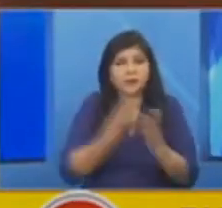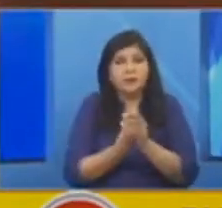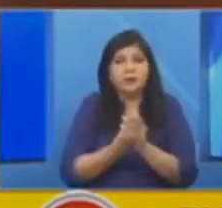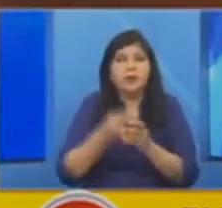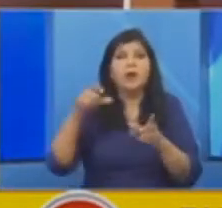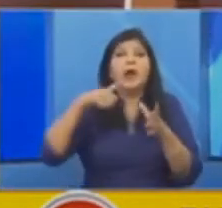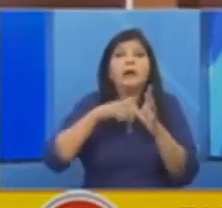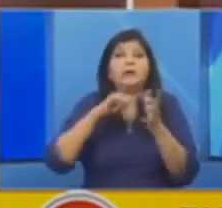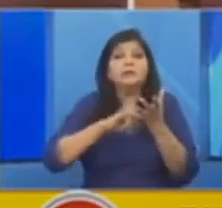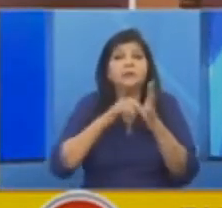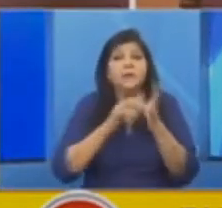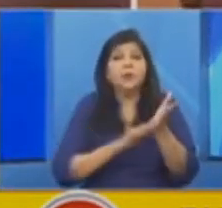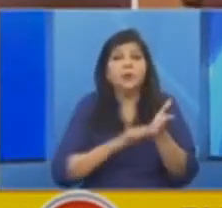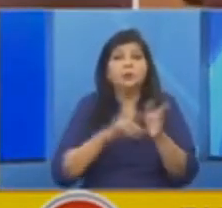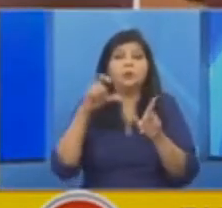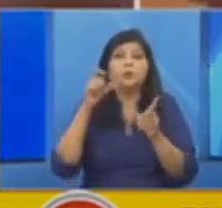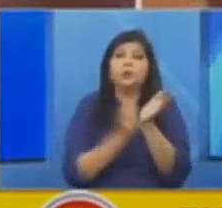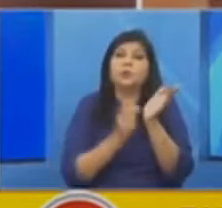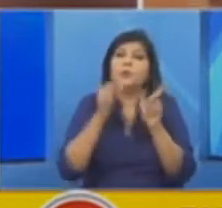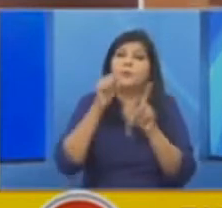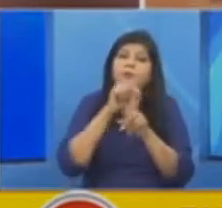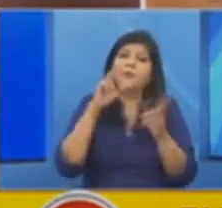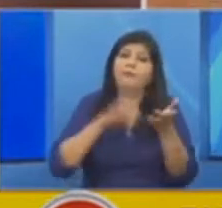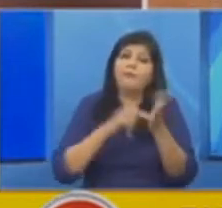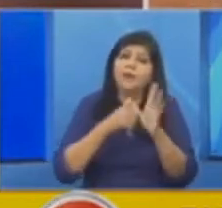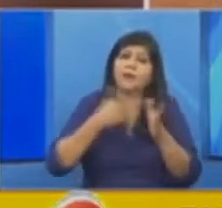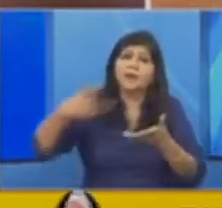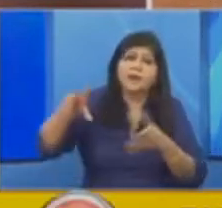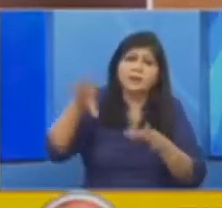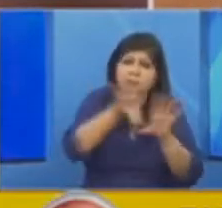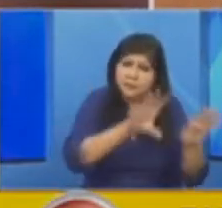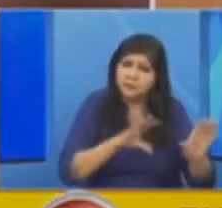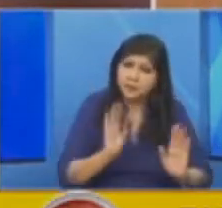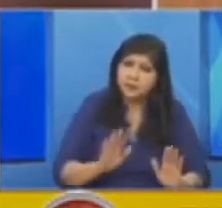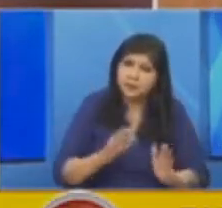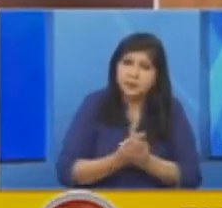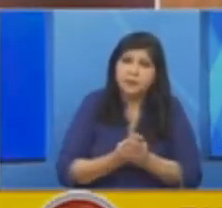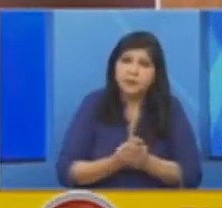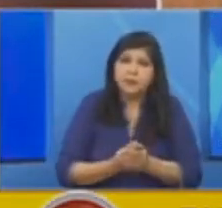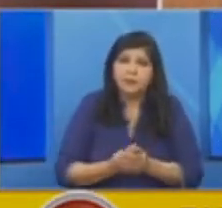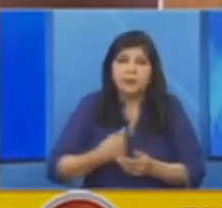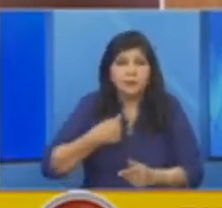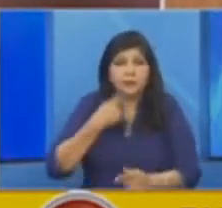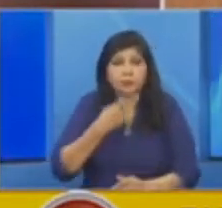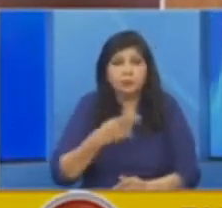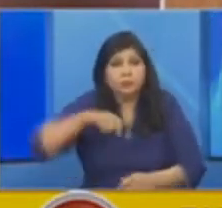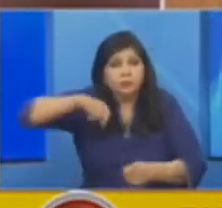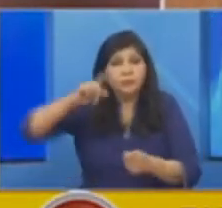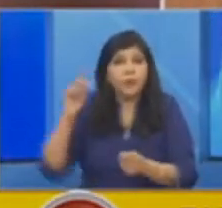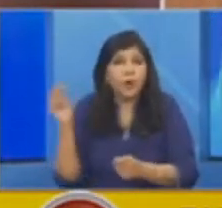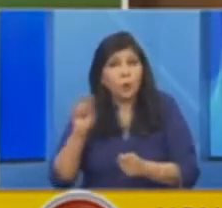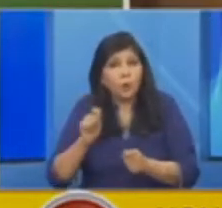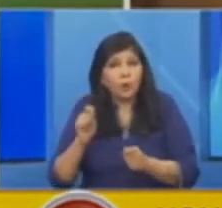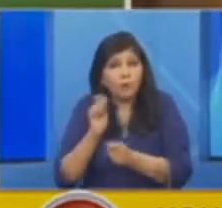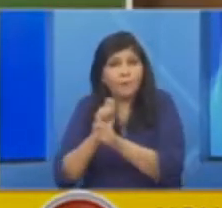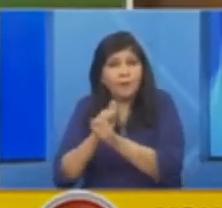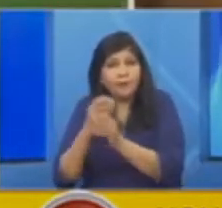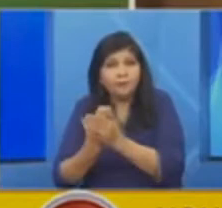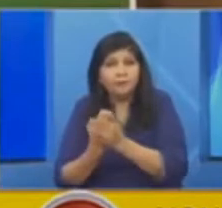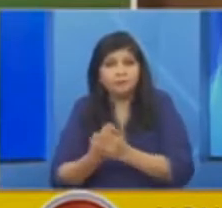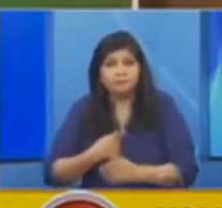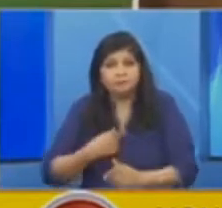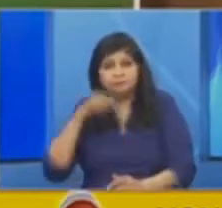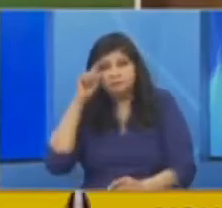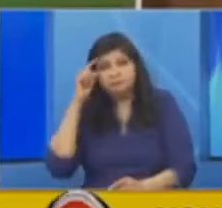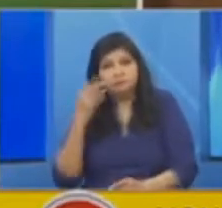धूरी उत्तर प्रदेश का वाला नसी कई ऐसे स्थान है कई नाम गिना सकते हैं आपको जानकर आश्चर